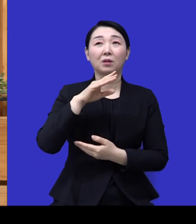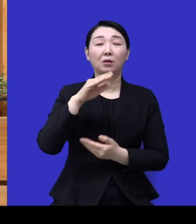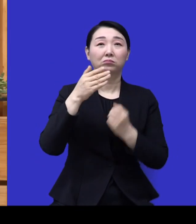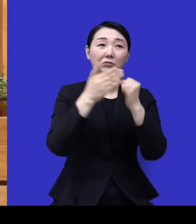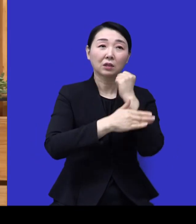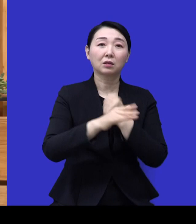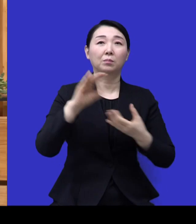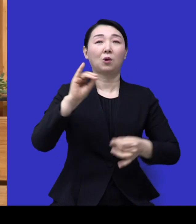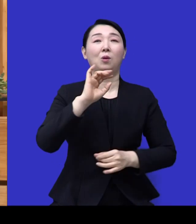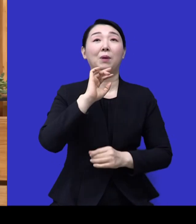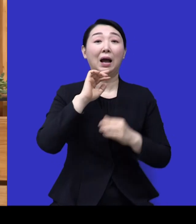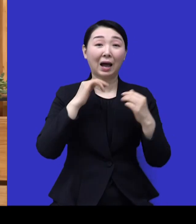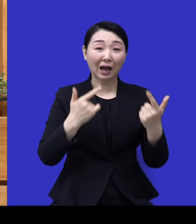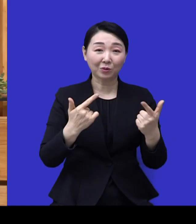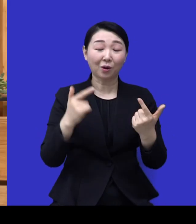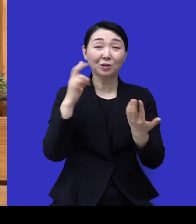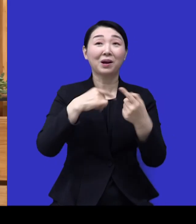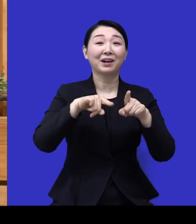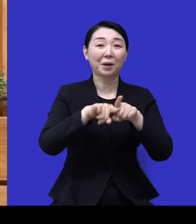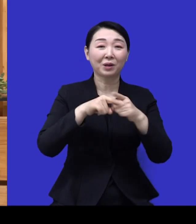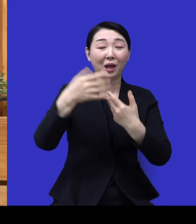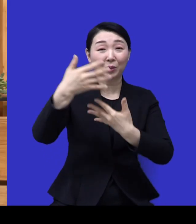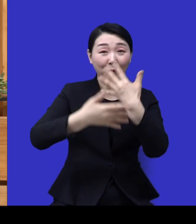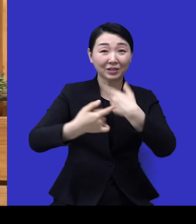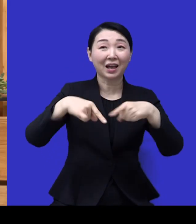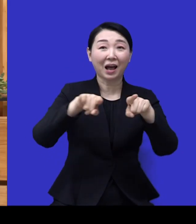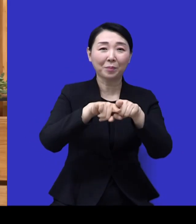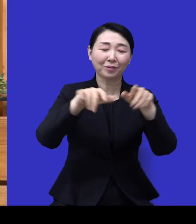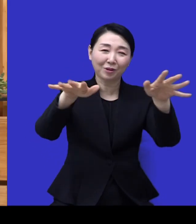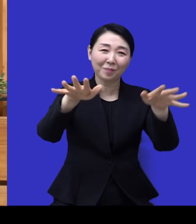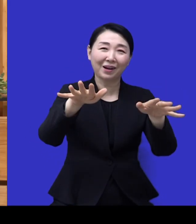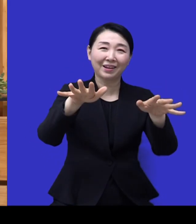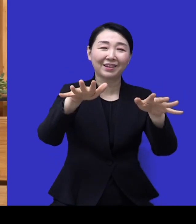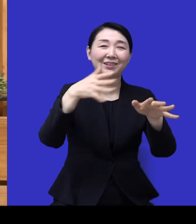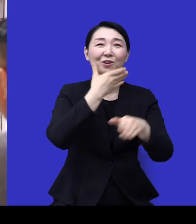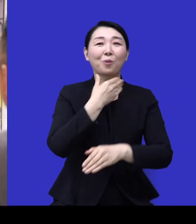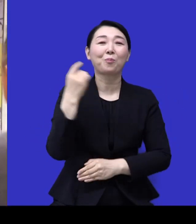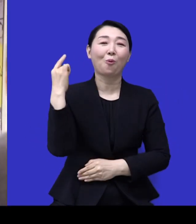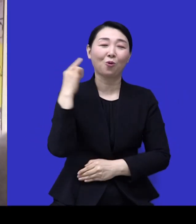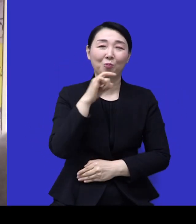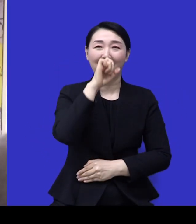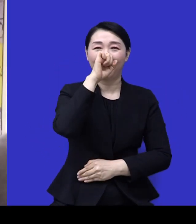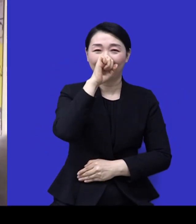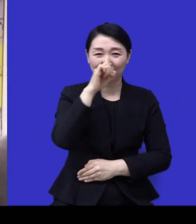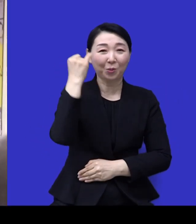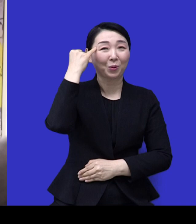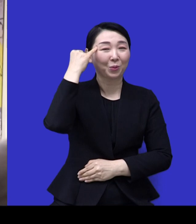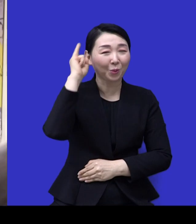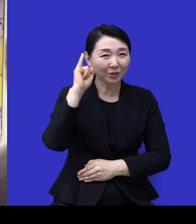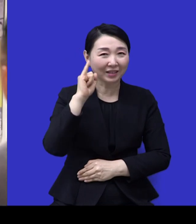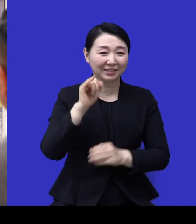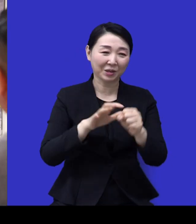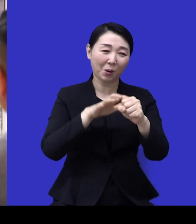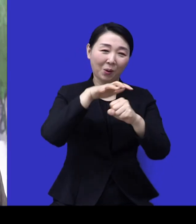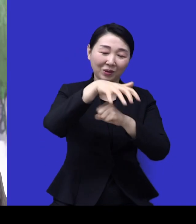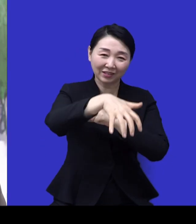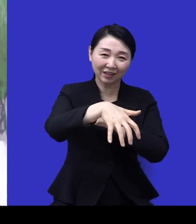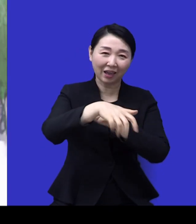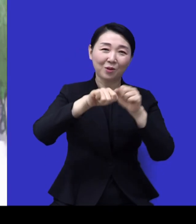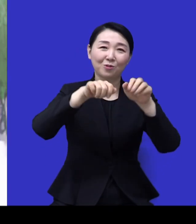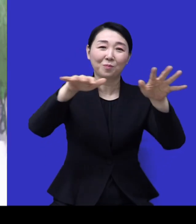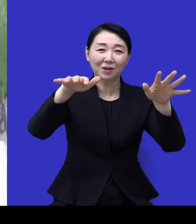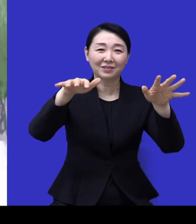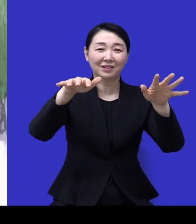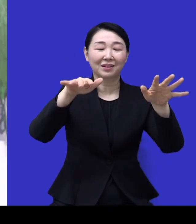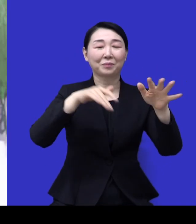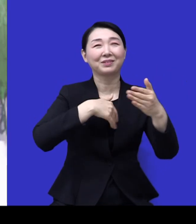아니라 음악과 함께 흘러나갈 동영상이 함께 울려 퍼질 그런 복음의 좋은 컨텐츠들이 너무 좋네요. 전 세계에 울려 퍼질 갑자기